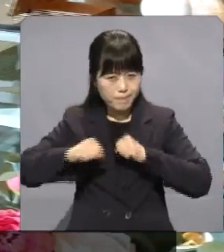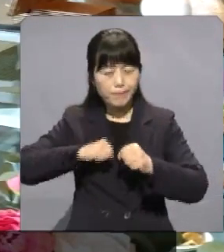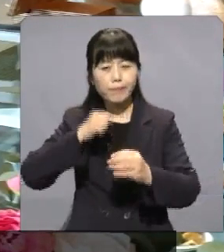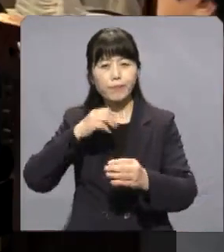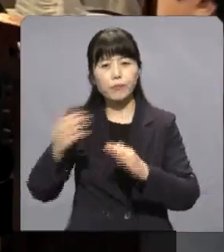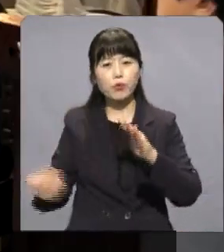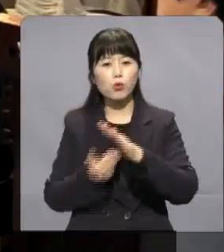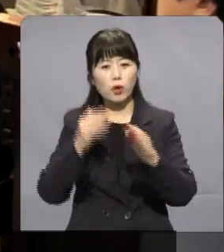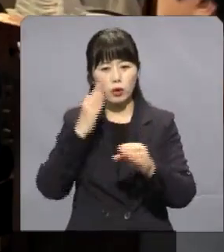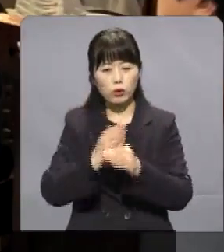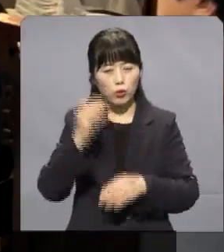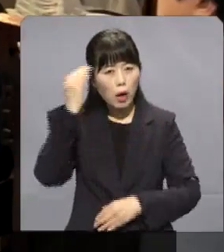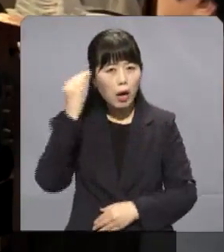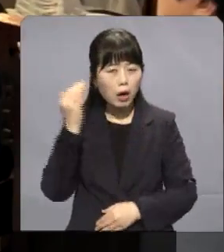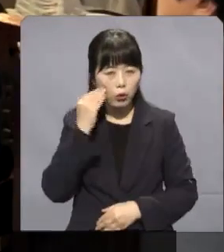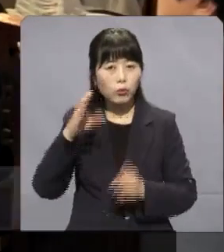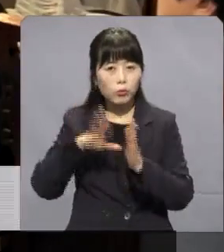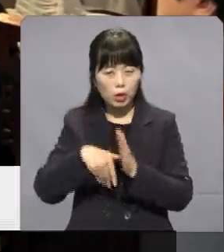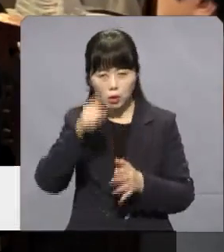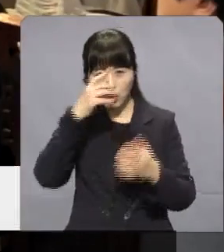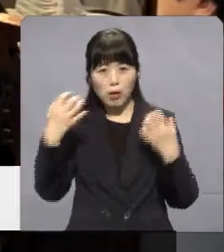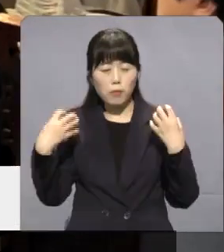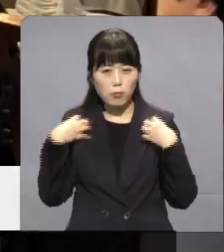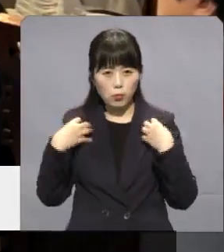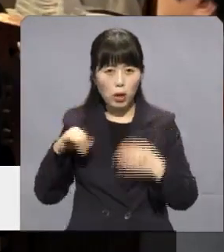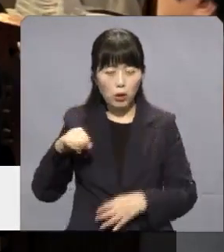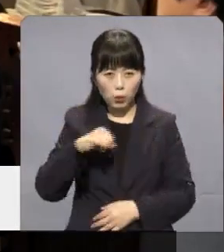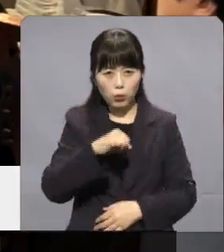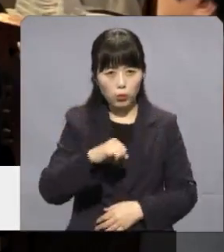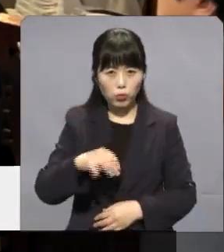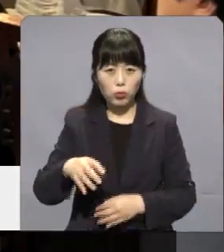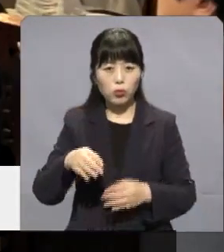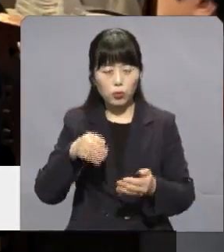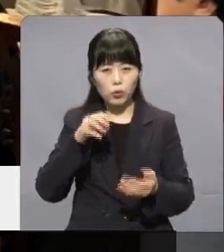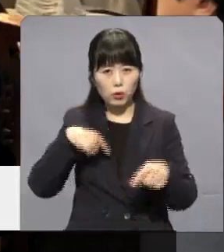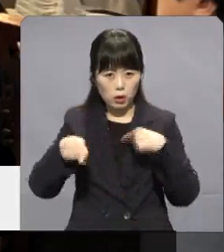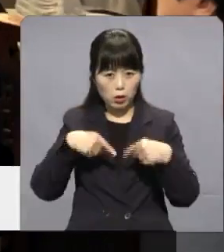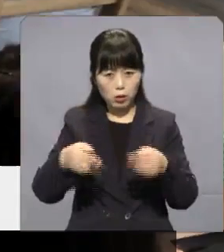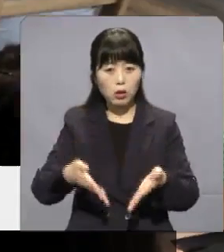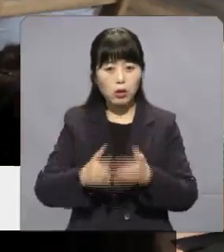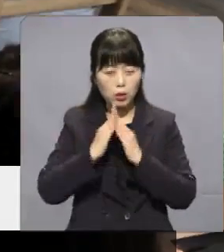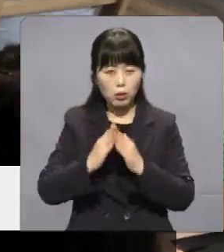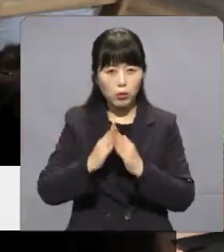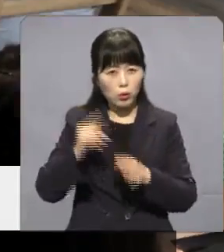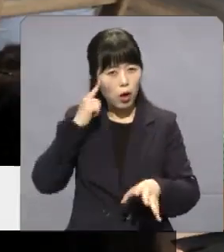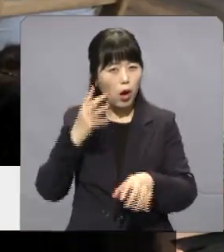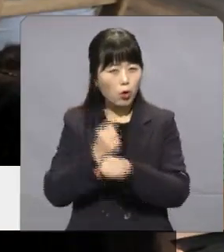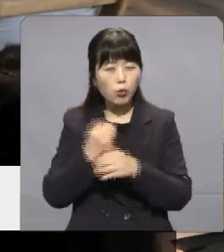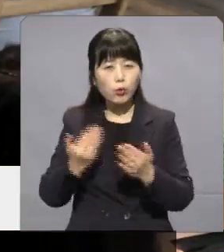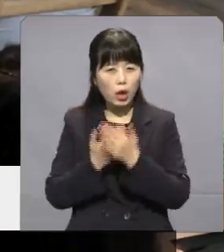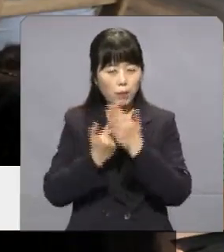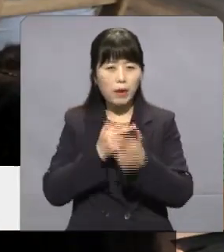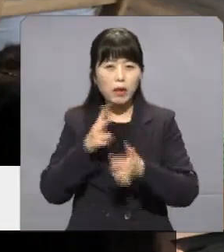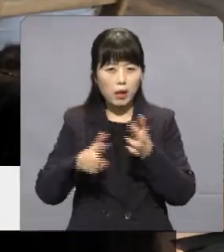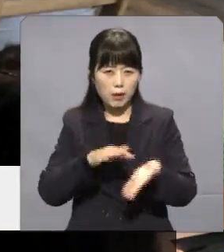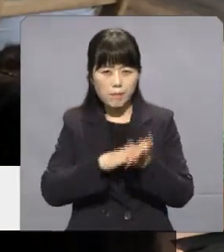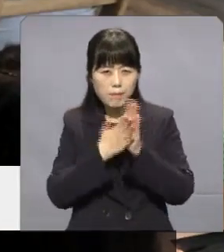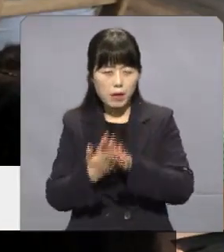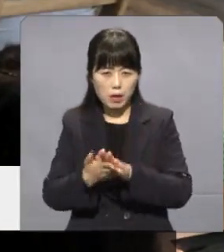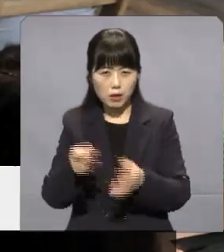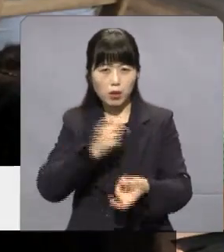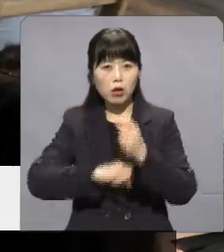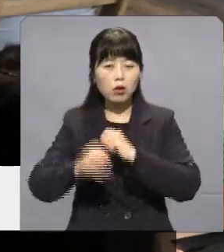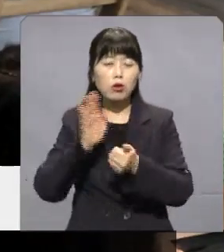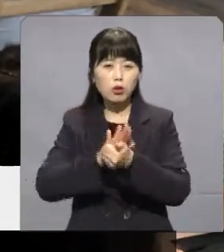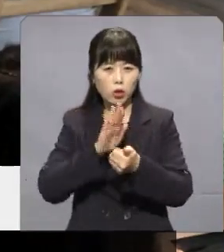있습니다. 우리나라의 경우 정부가 곤충 법제화 등 정책을 세우고 연구 개발과 산업화에 적극적인 지원을